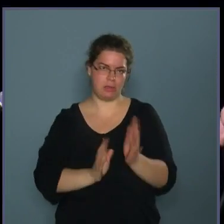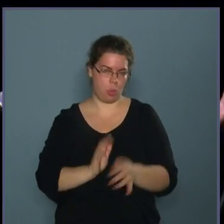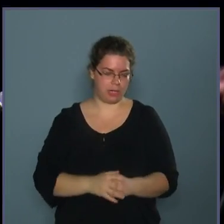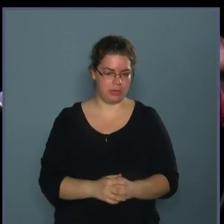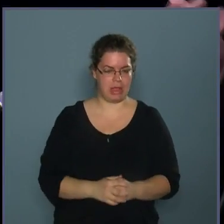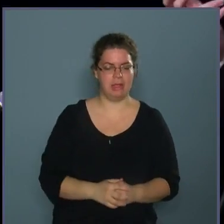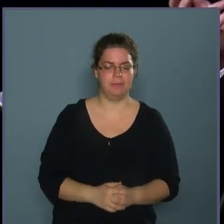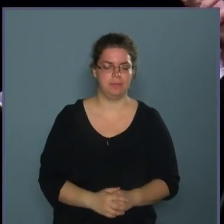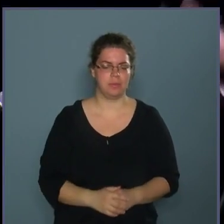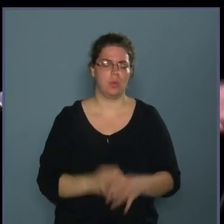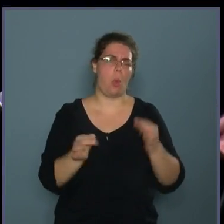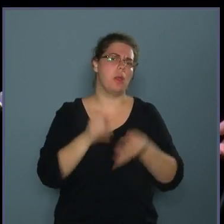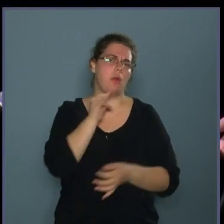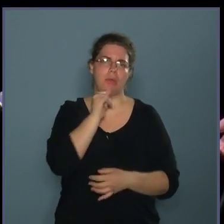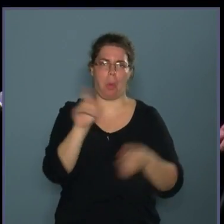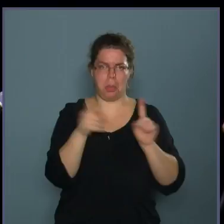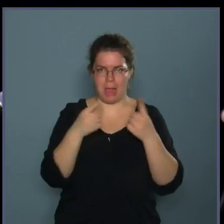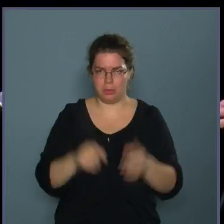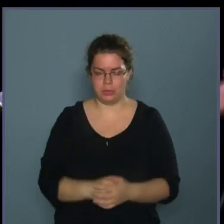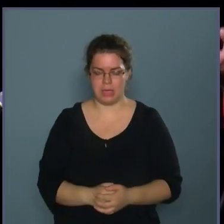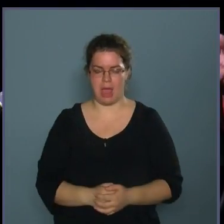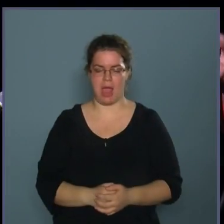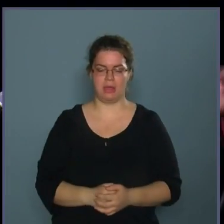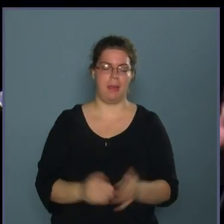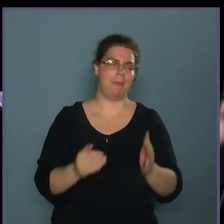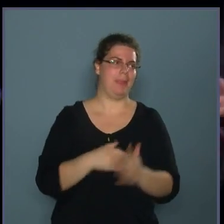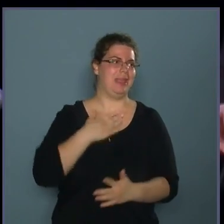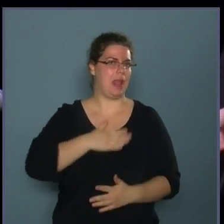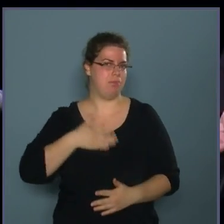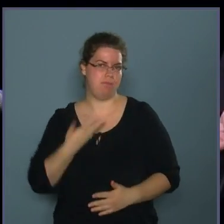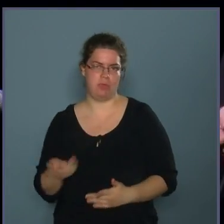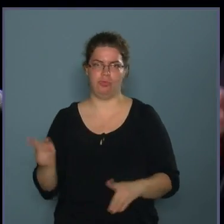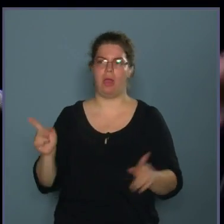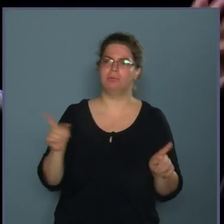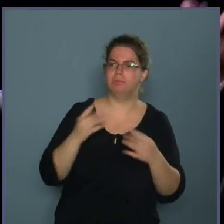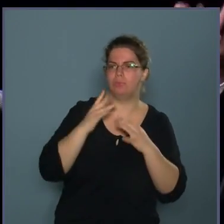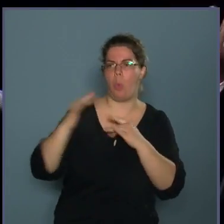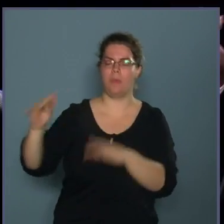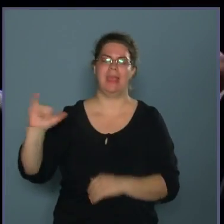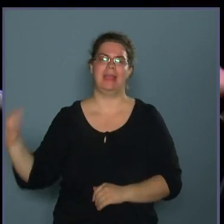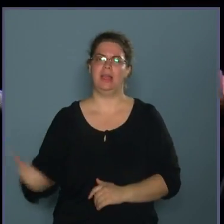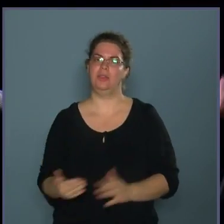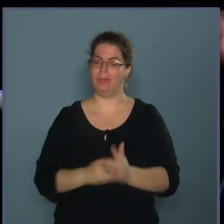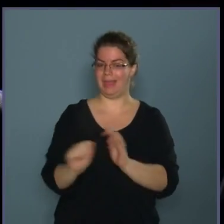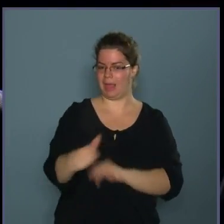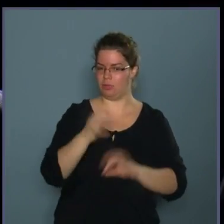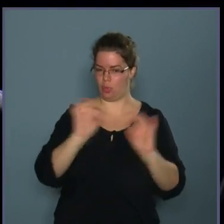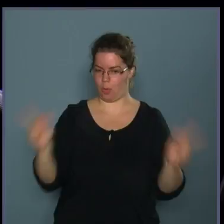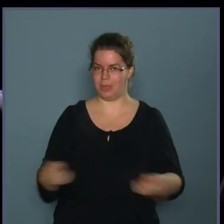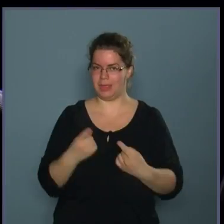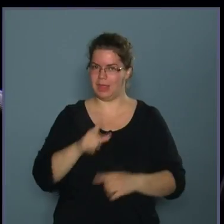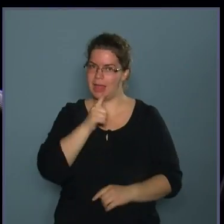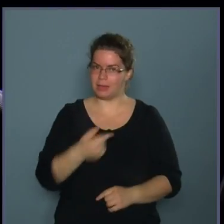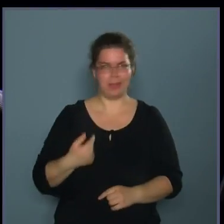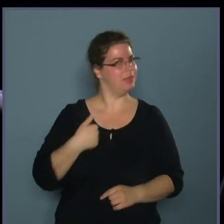szórakoztatni. Örökzöld melódiák, még inkább kellemes nóták. És még egy nagyon jó hír van, hogy biztos, hogy nem én